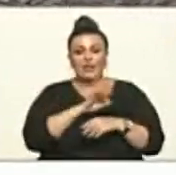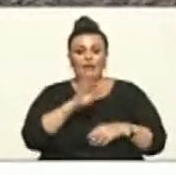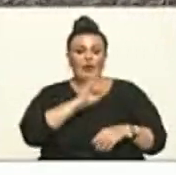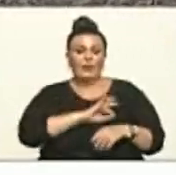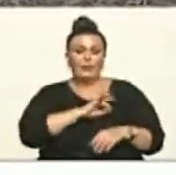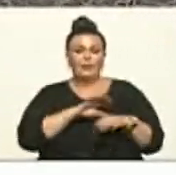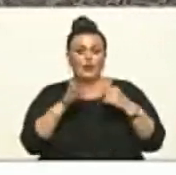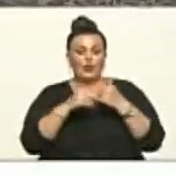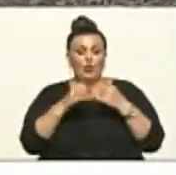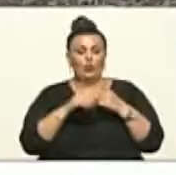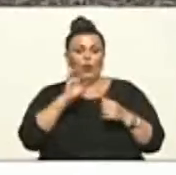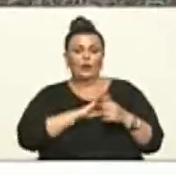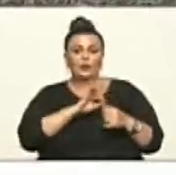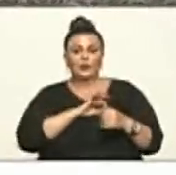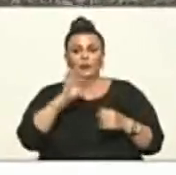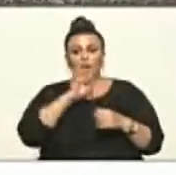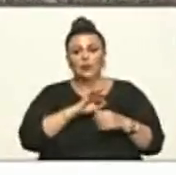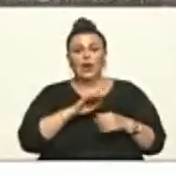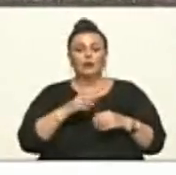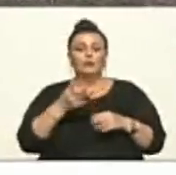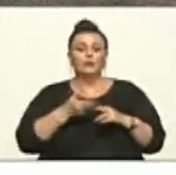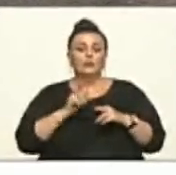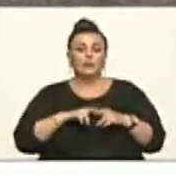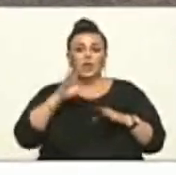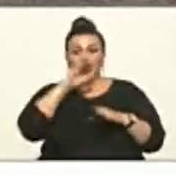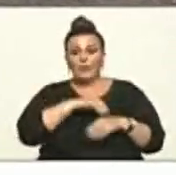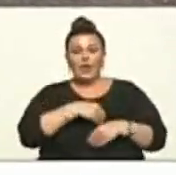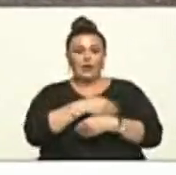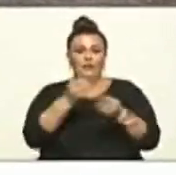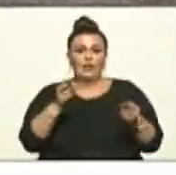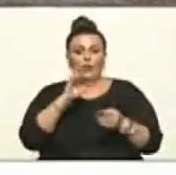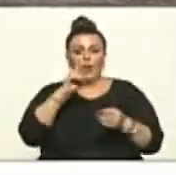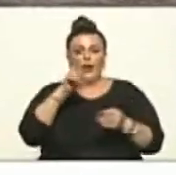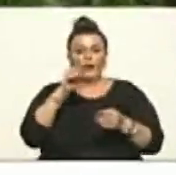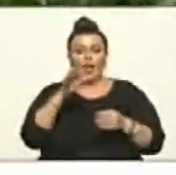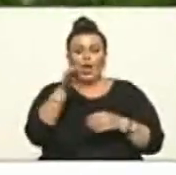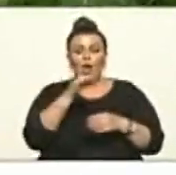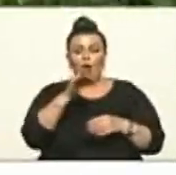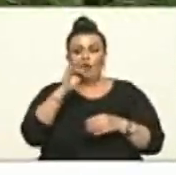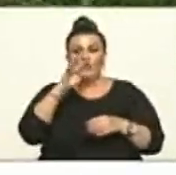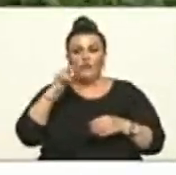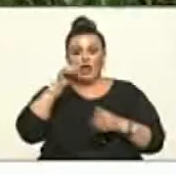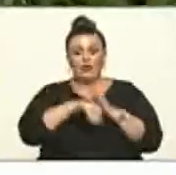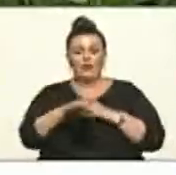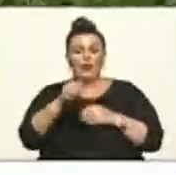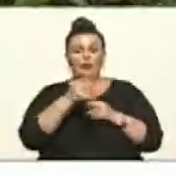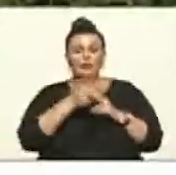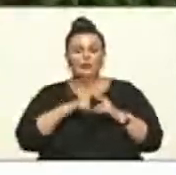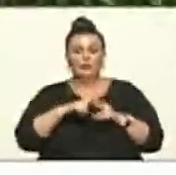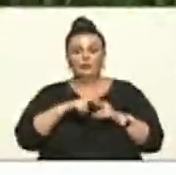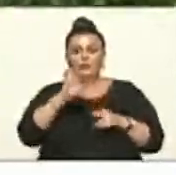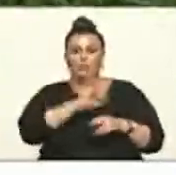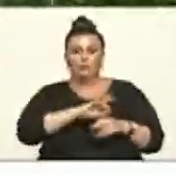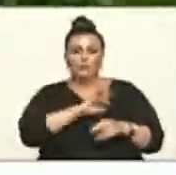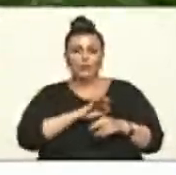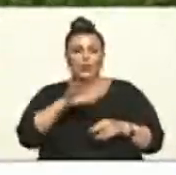torpaq resurslarından maksimum və səmərəli istifadə etmək imkanı verir. Bərdə rayonunda fermerlər məhsul yığımından sonra təkrar